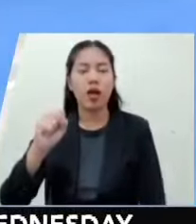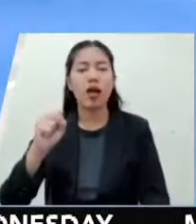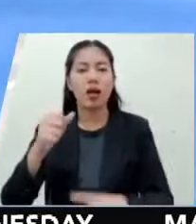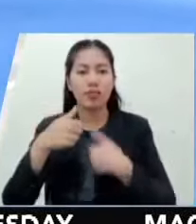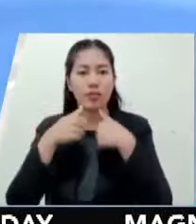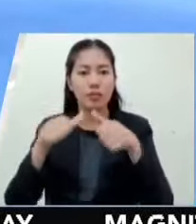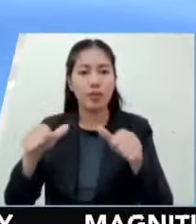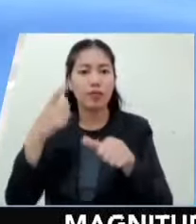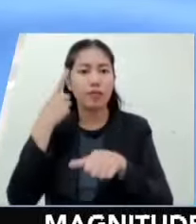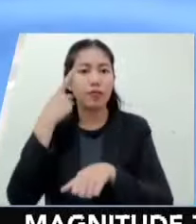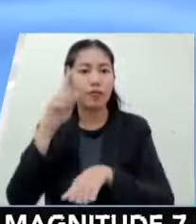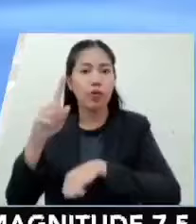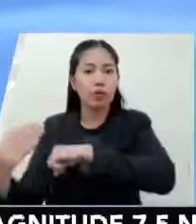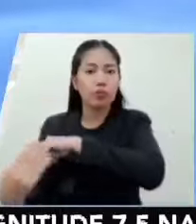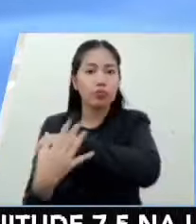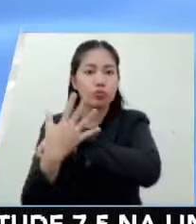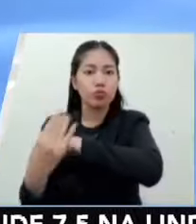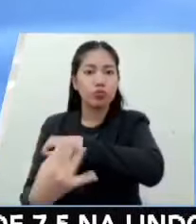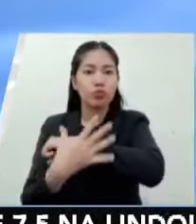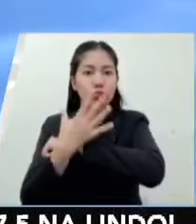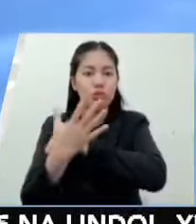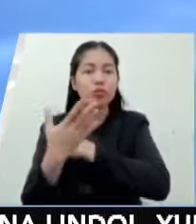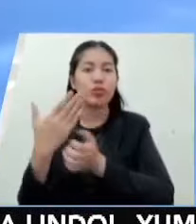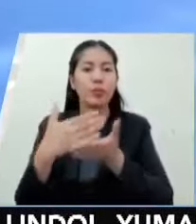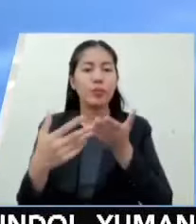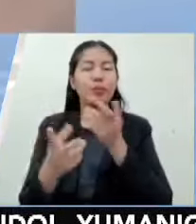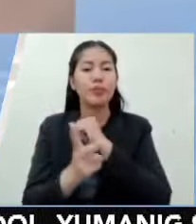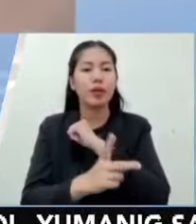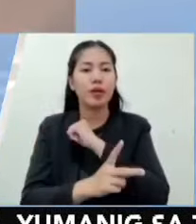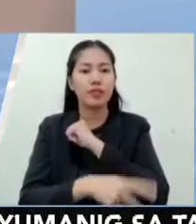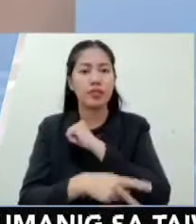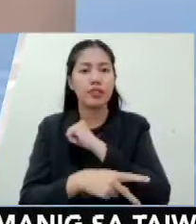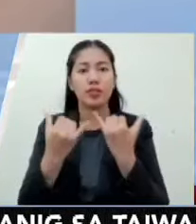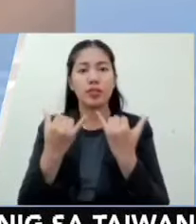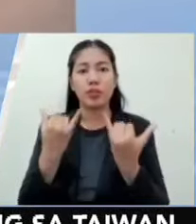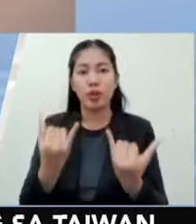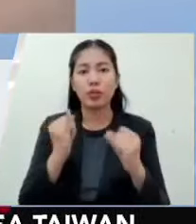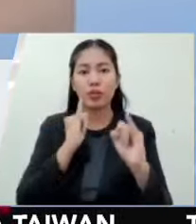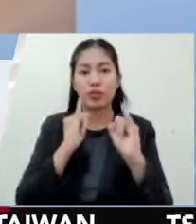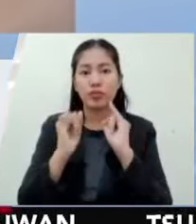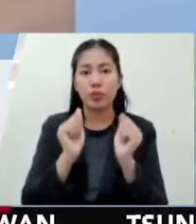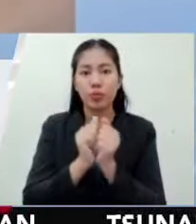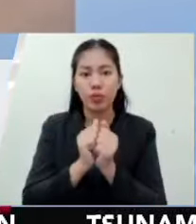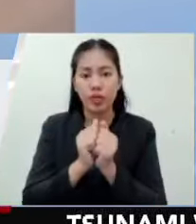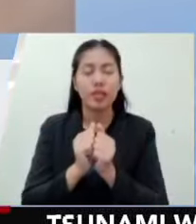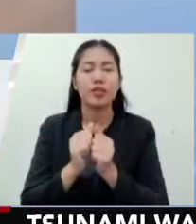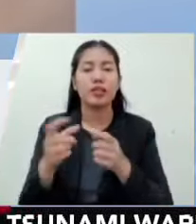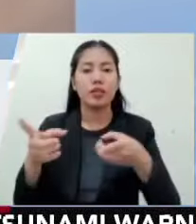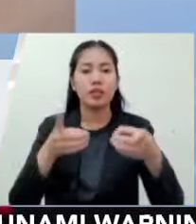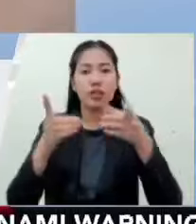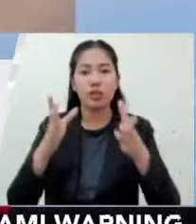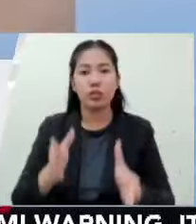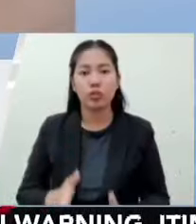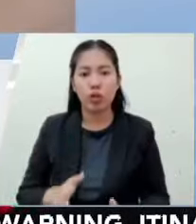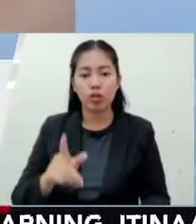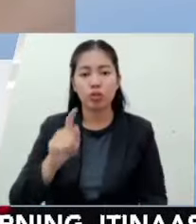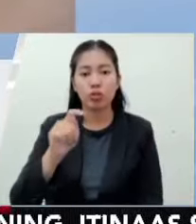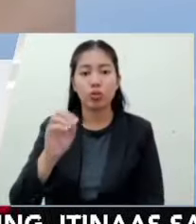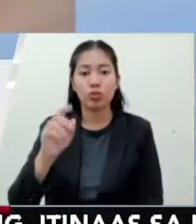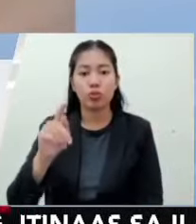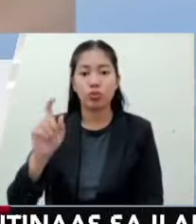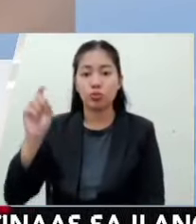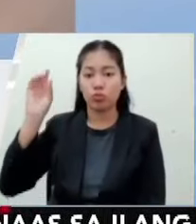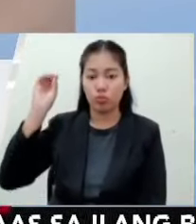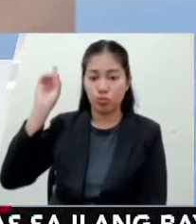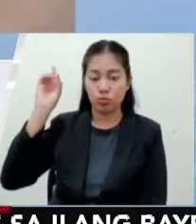Teresito Bacolcol. Welcome po sa Balitang Hali, Director Bacolcol. Magandang umaga po sa inyo, sir. Opo, may namonitor na po bang indikasyon ng